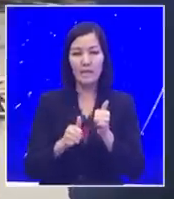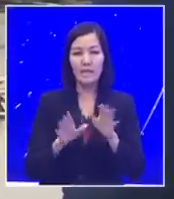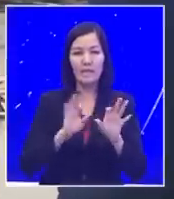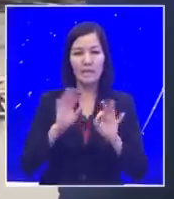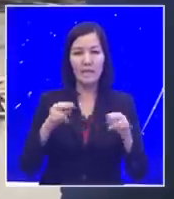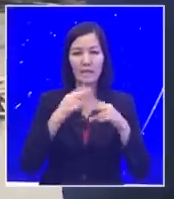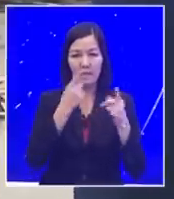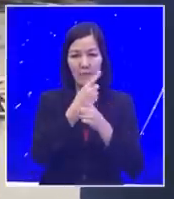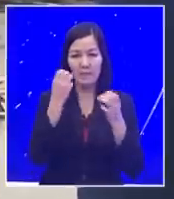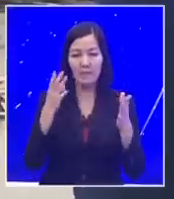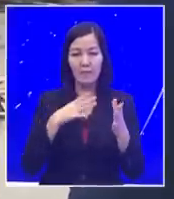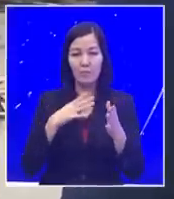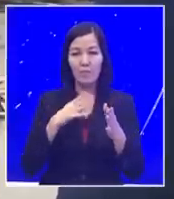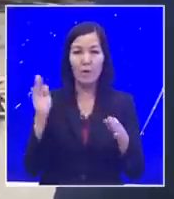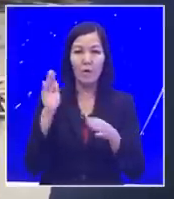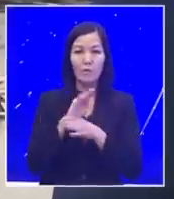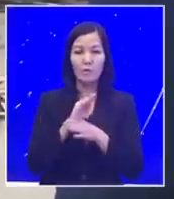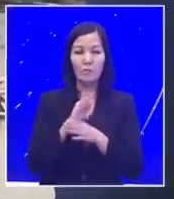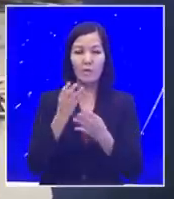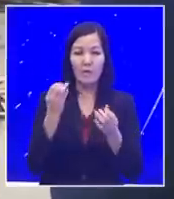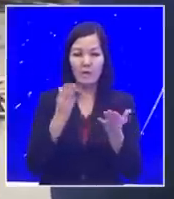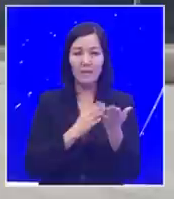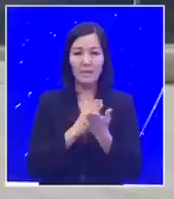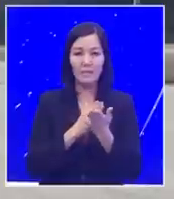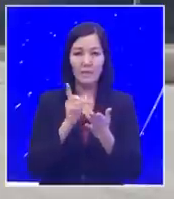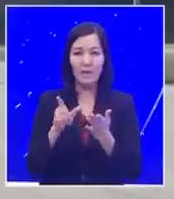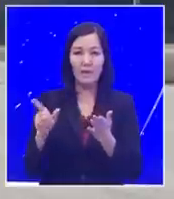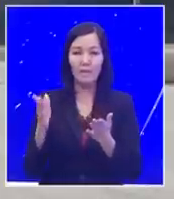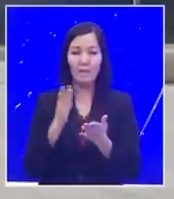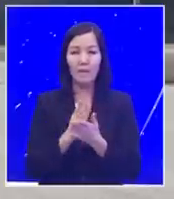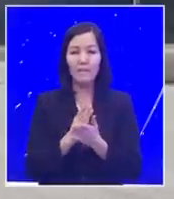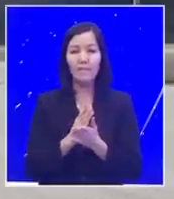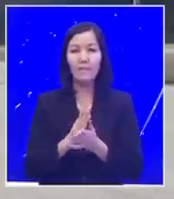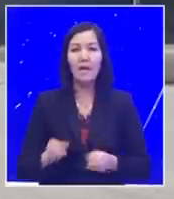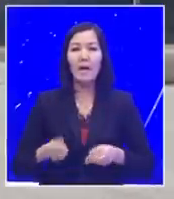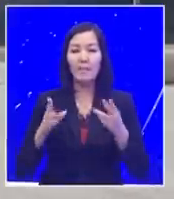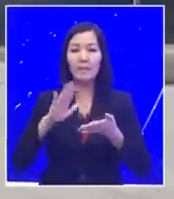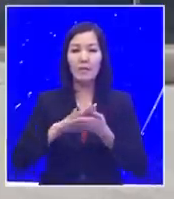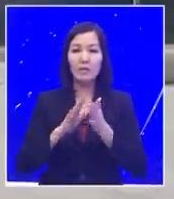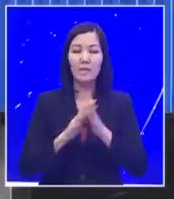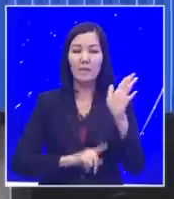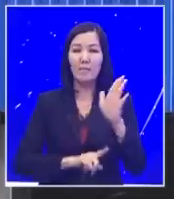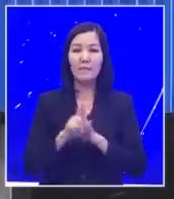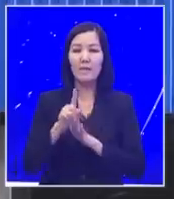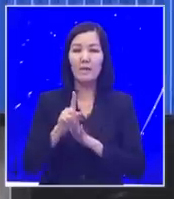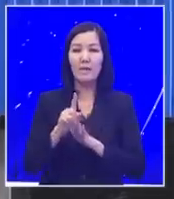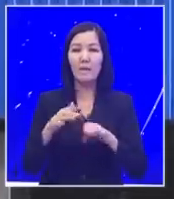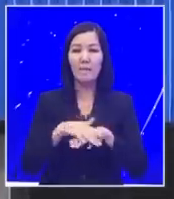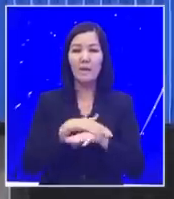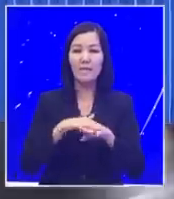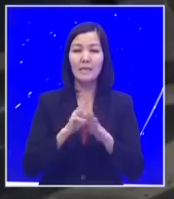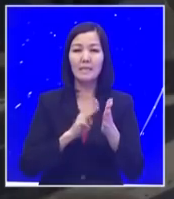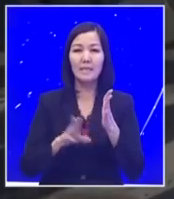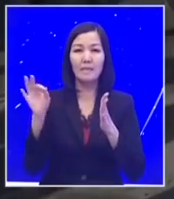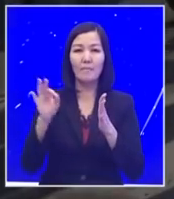береміз. Қауіпсіздік мақсатында қосымша мамандар жұмылдырдық. Елімізде төтенше жағдай енгізілгелі базар 80%-ға босап